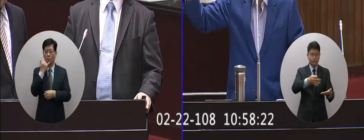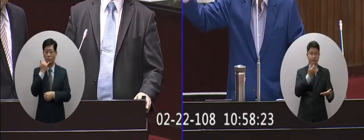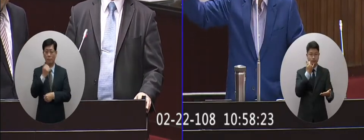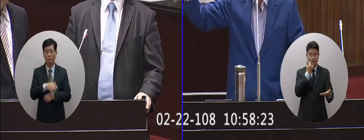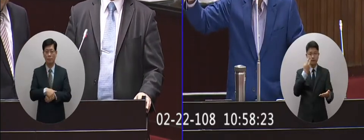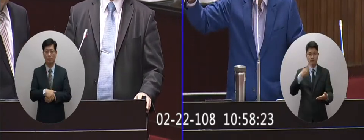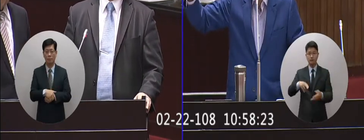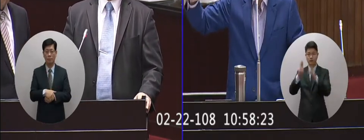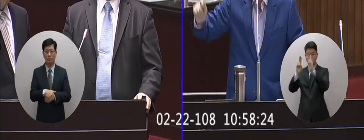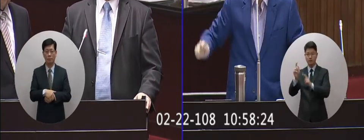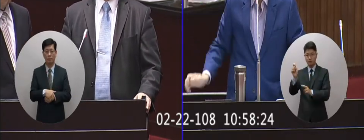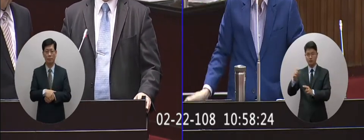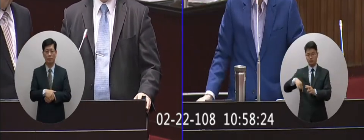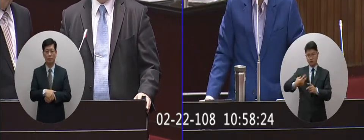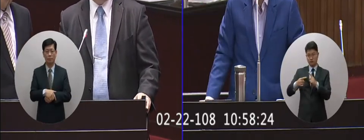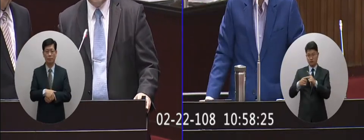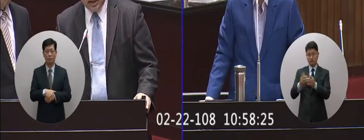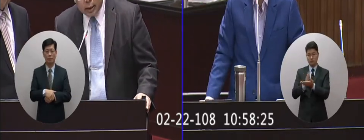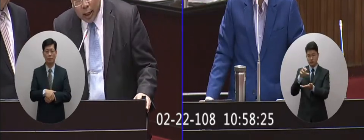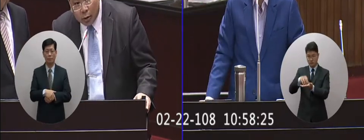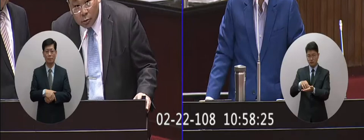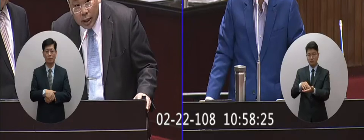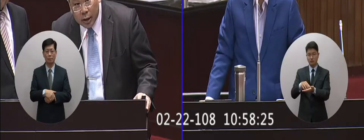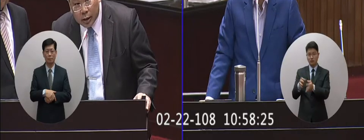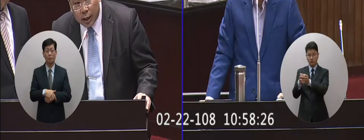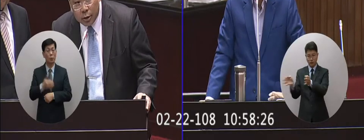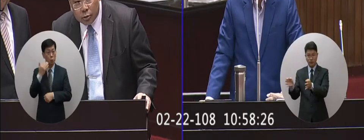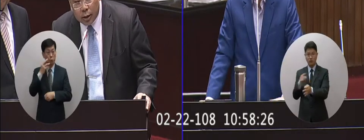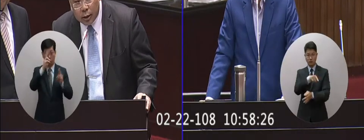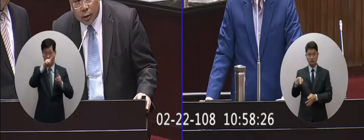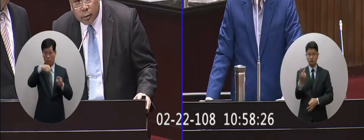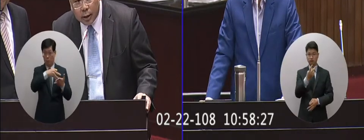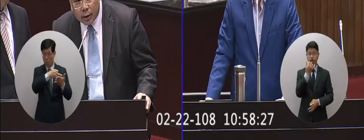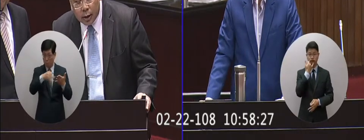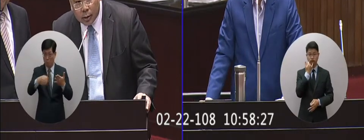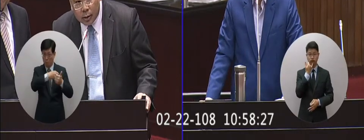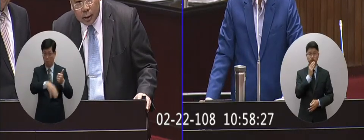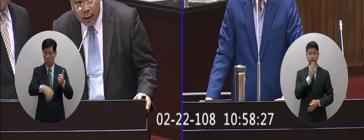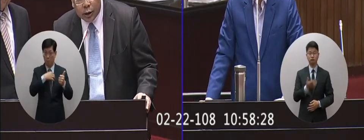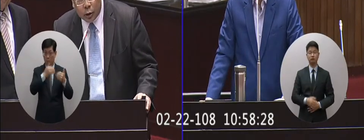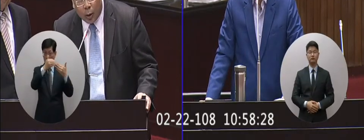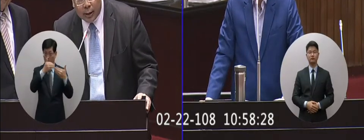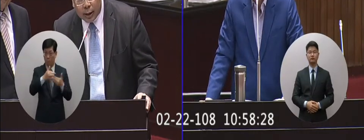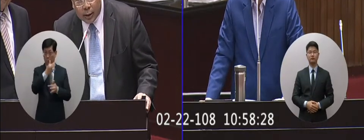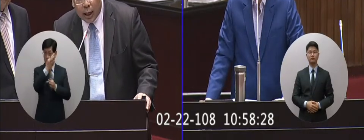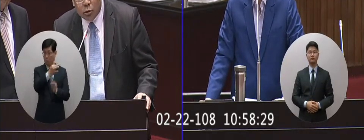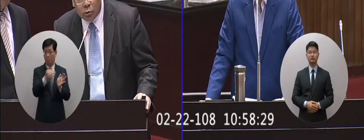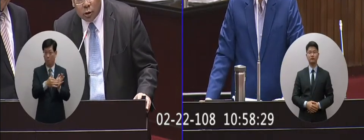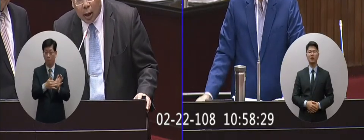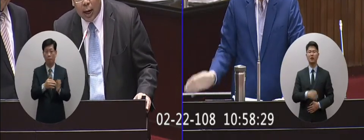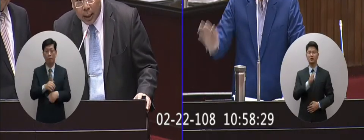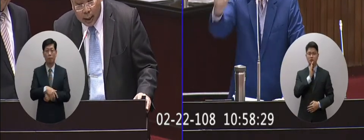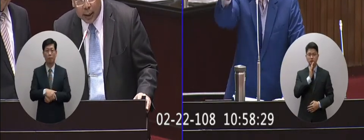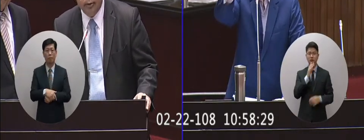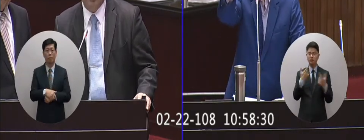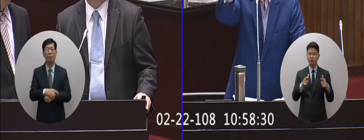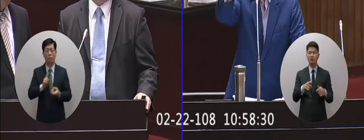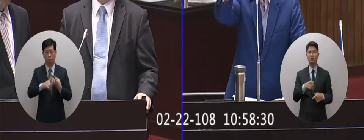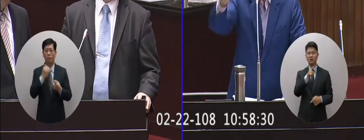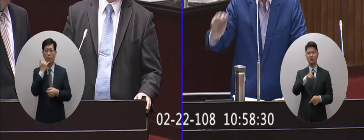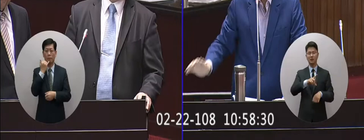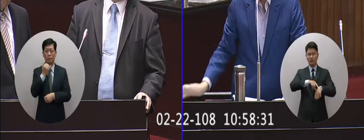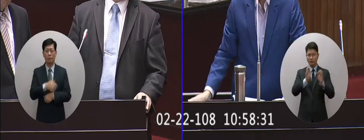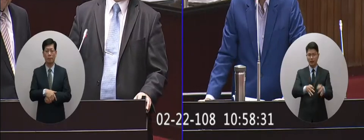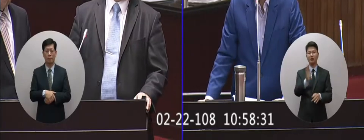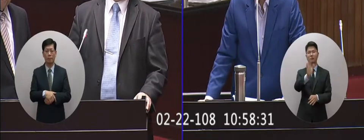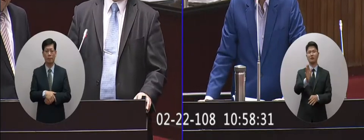用。用自然凭证电子联署，是不是？ 假如电子联署的系统建制完成上路， 是还是不是 就可以？ 不要浪费我们